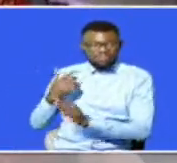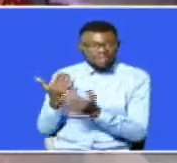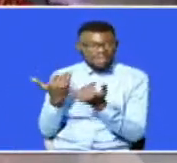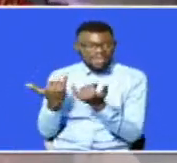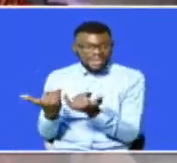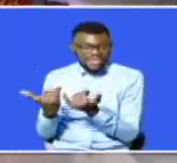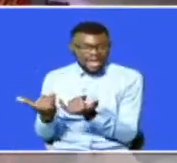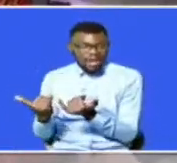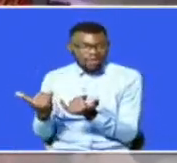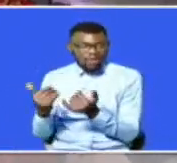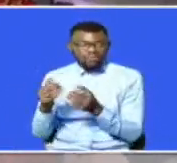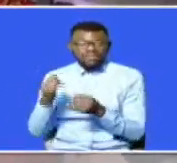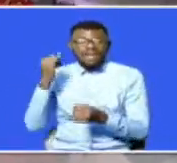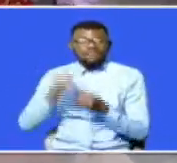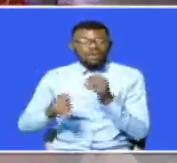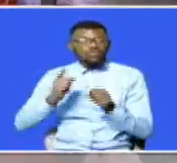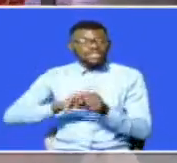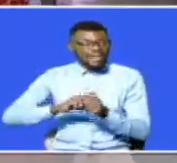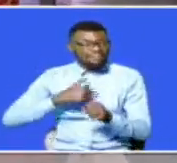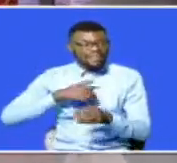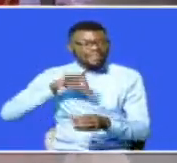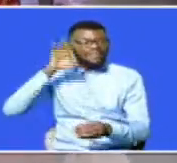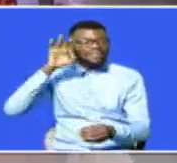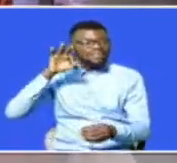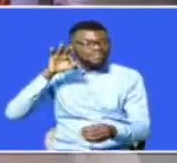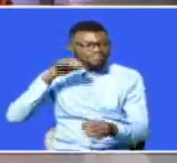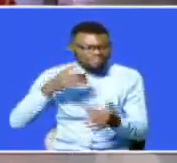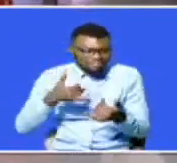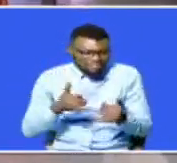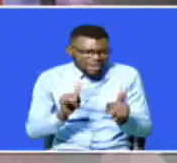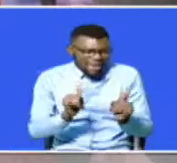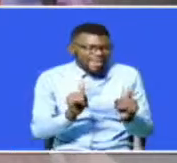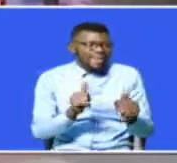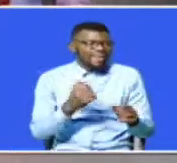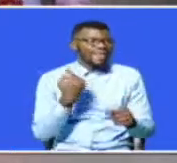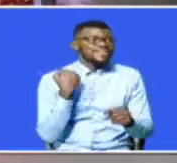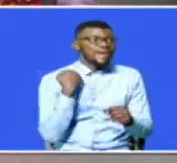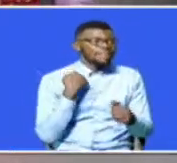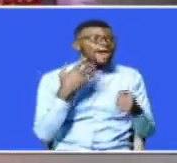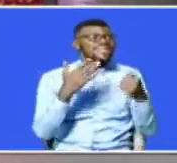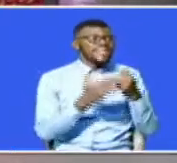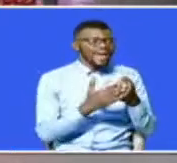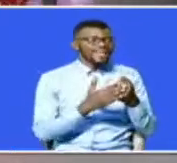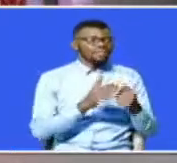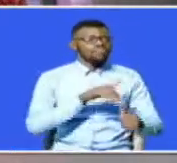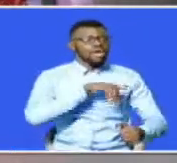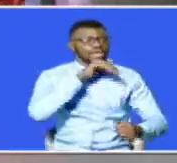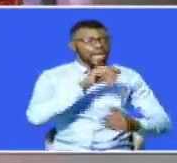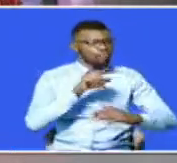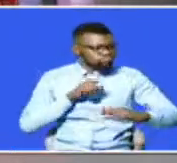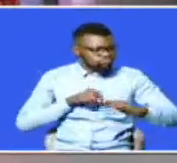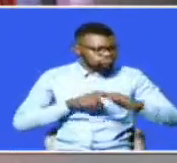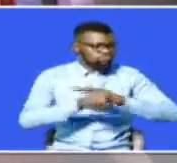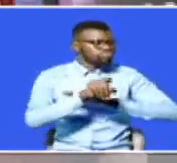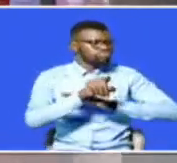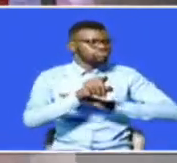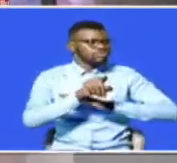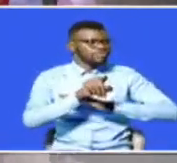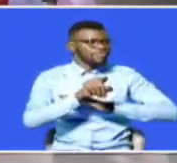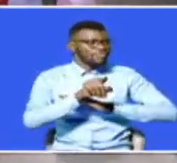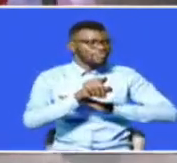salama nitampigia ndugu Raila position number 9. Yeye atascore imendele na Kenya